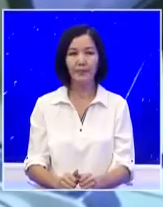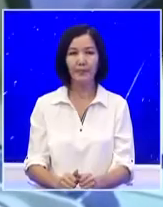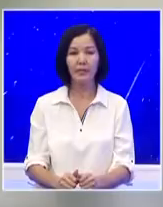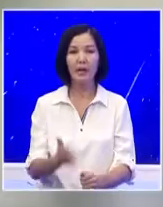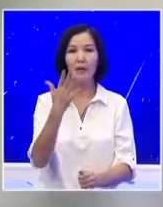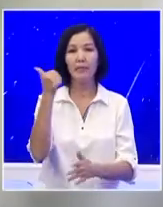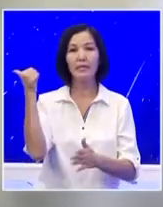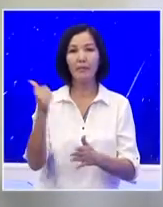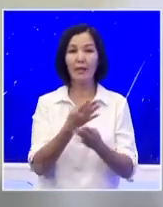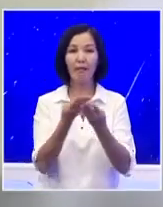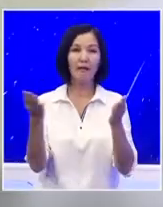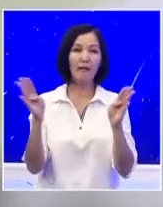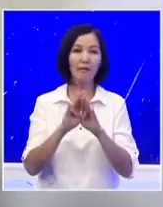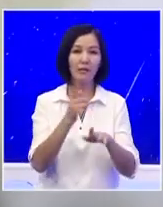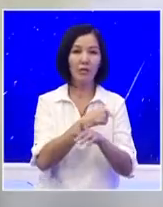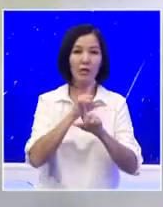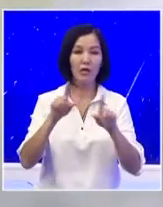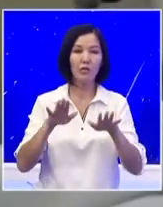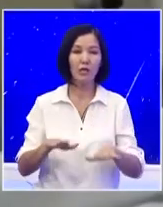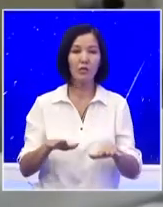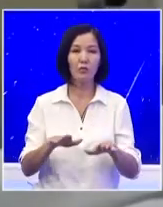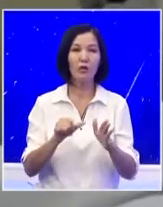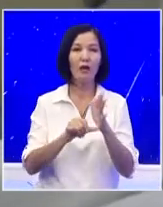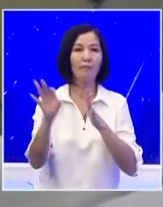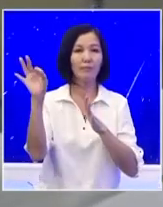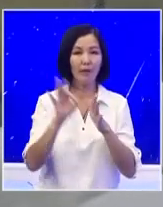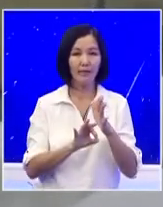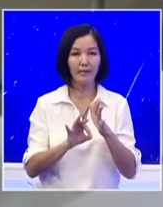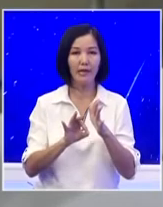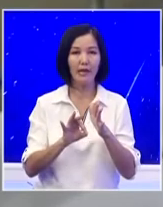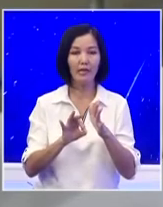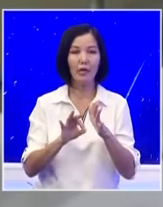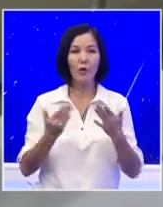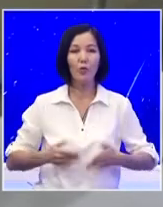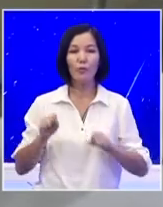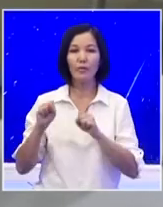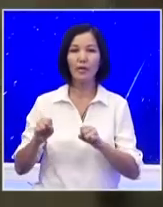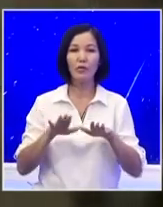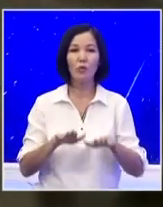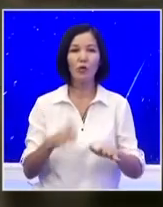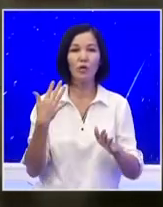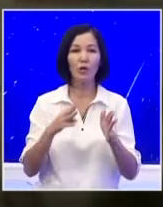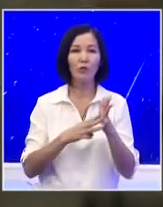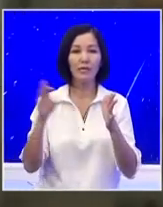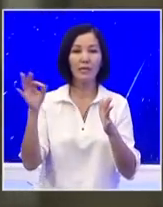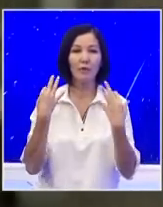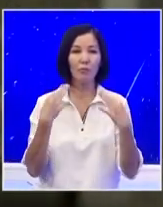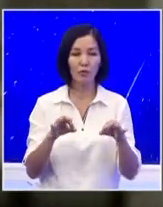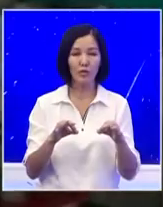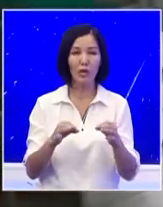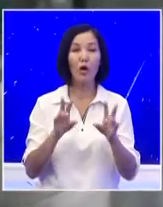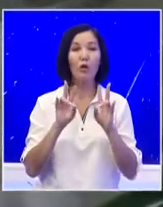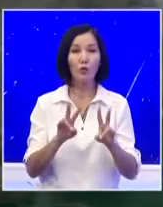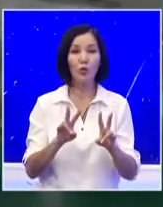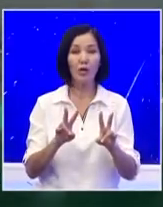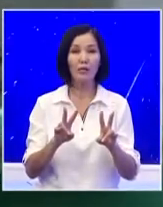5 апталық карантинде ауруханадағы жатын орындар 60%-ға, оның ішінде жансақтау бөліміндегі орындар 58%-ға босаған. Бірақ